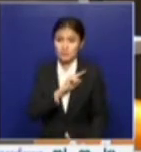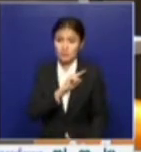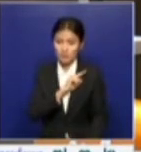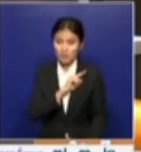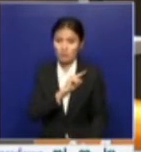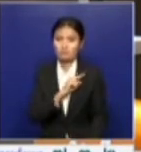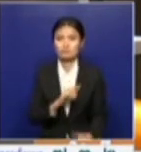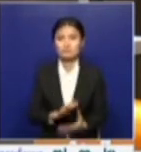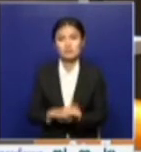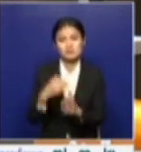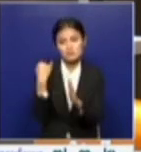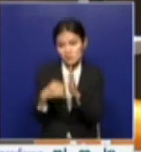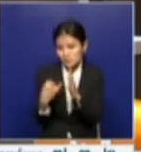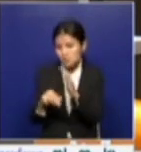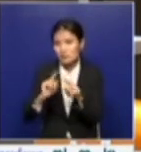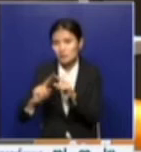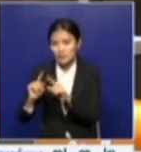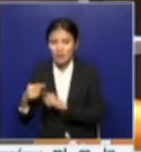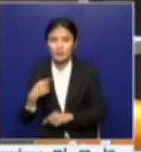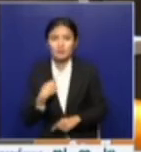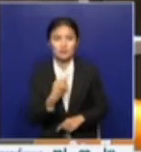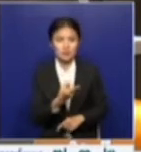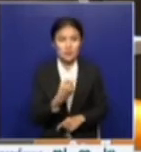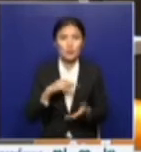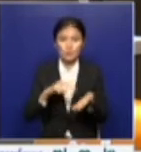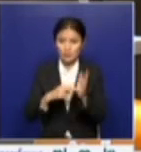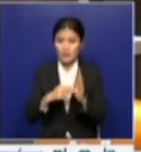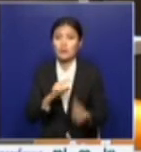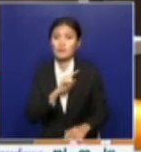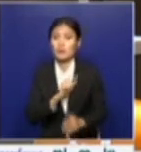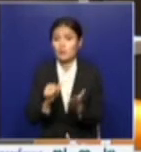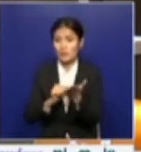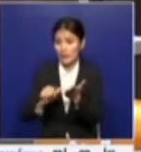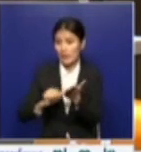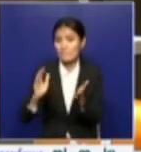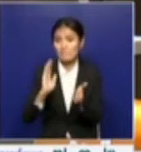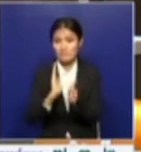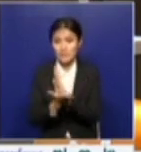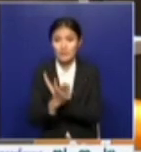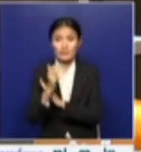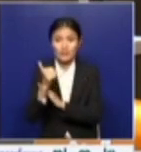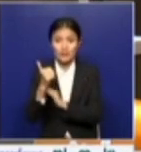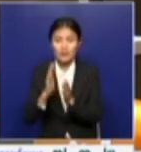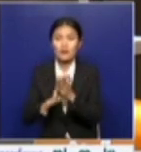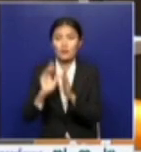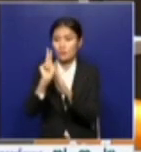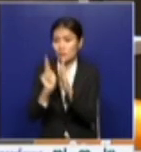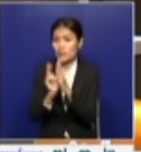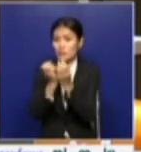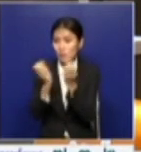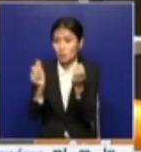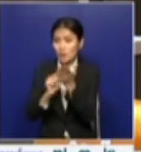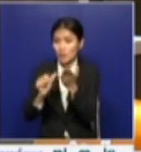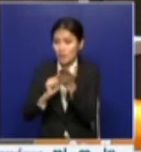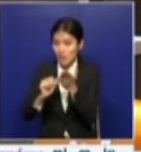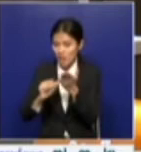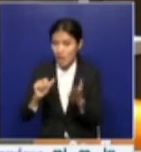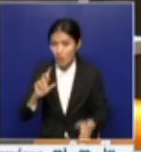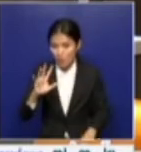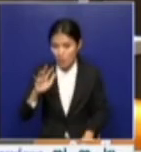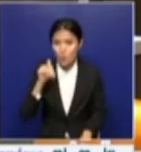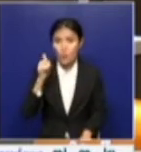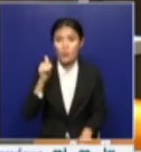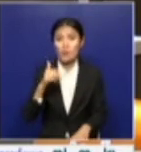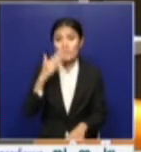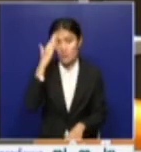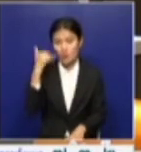ทำมาในอดีตๆและจะทำให้การแก้ไขรัฐธรรมนูญเป็นไปด้วยดีเพราะการลงมติ